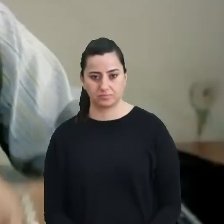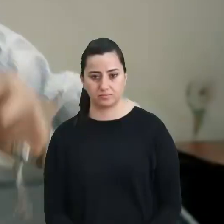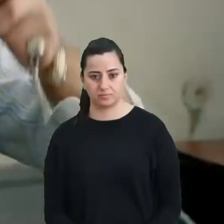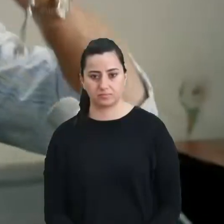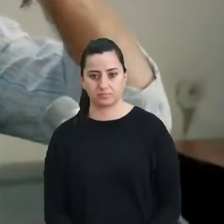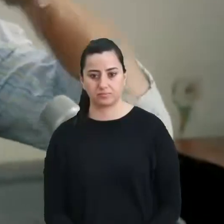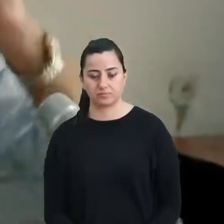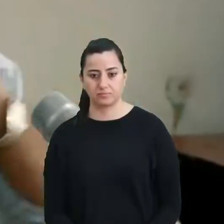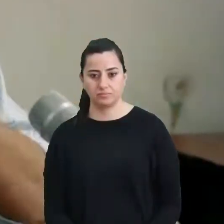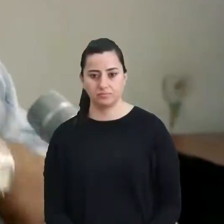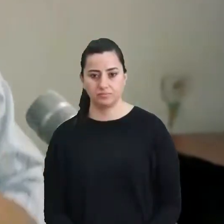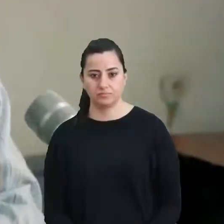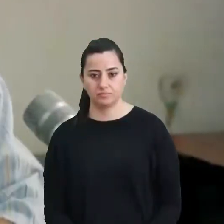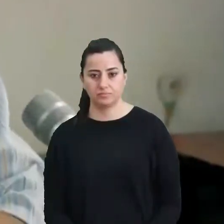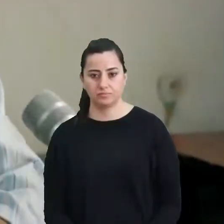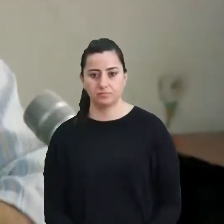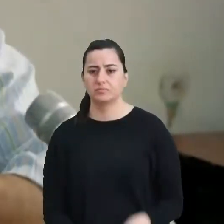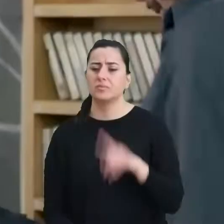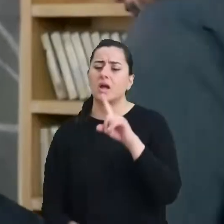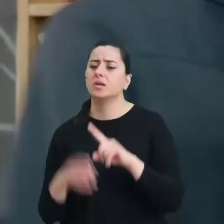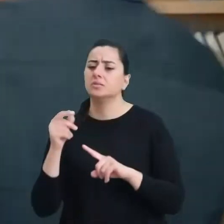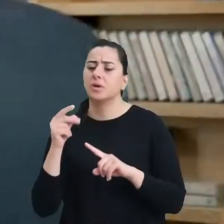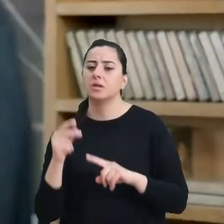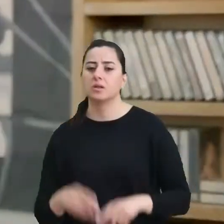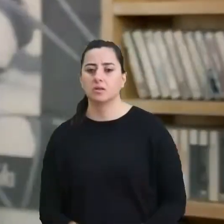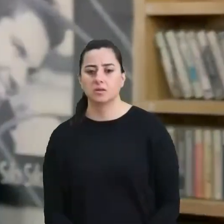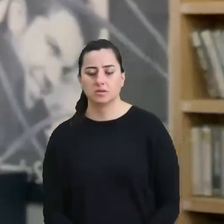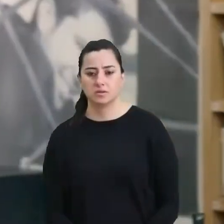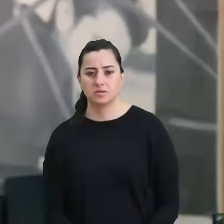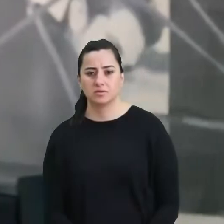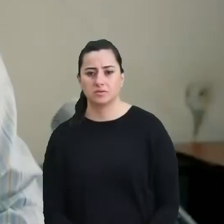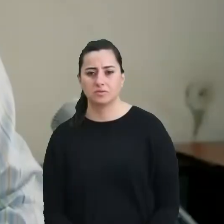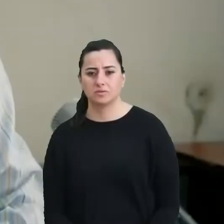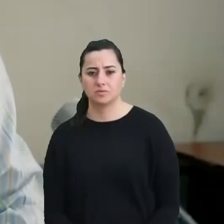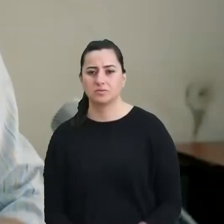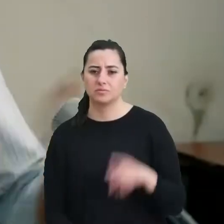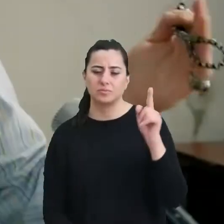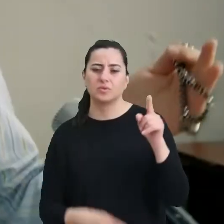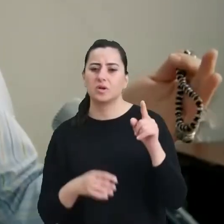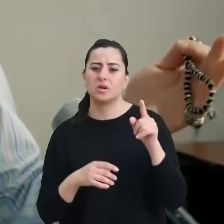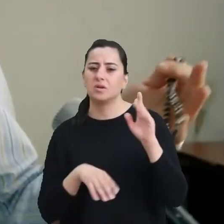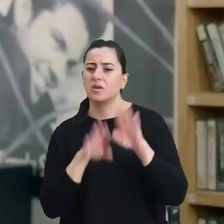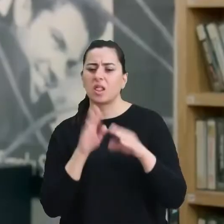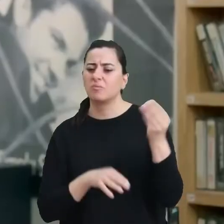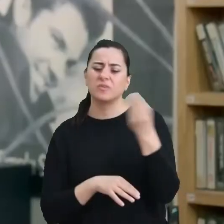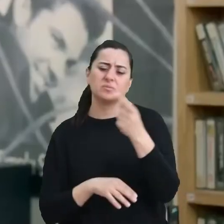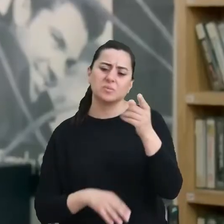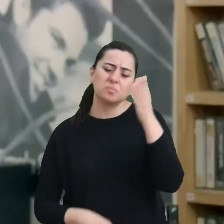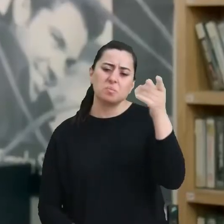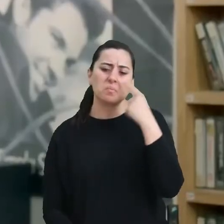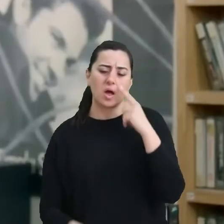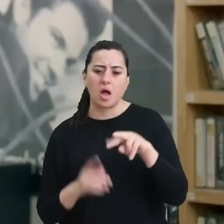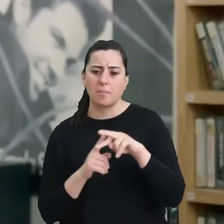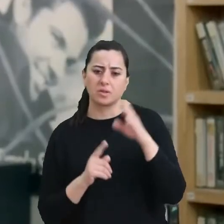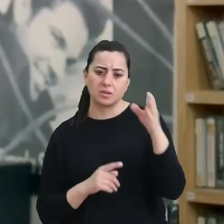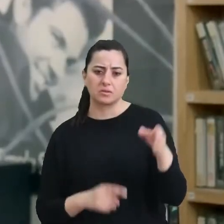çıktı dışarı. Ha İsmail. Şu Saraf Ahmet'e bir uğra. Reklamı verecekmiş, ne verecekmiş?